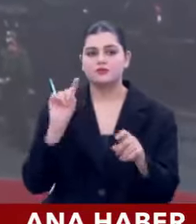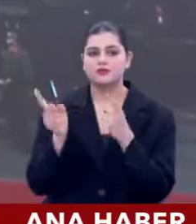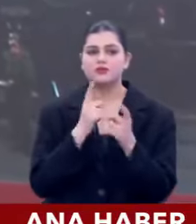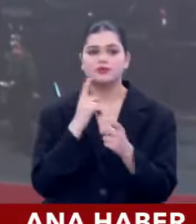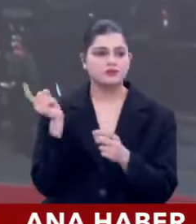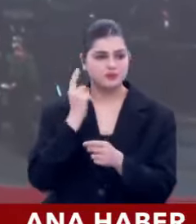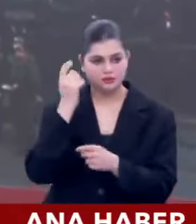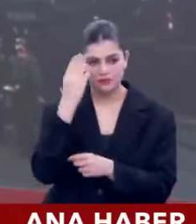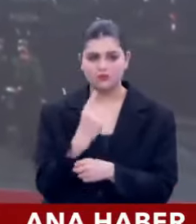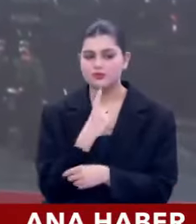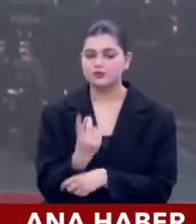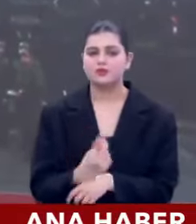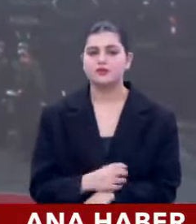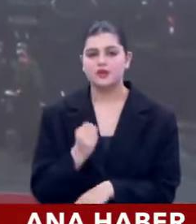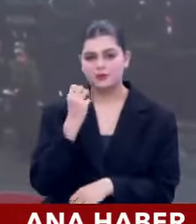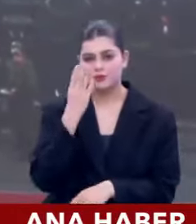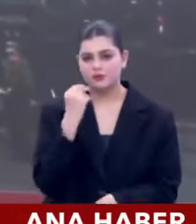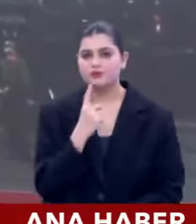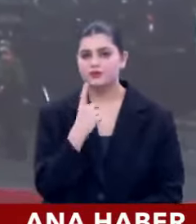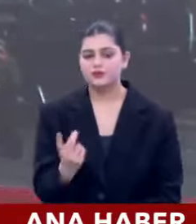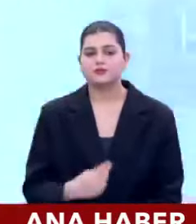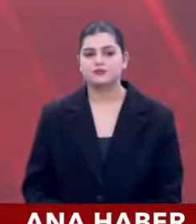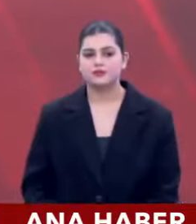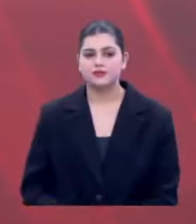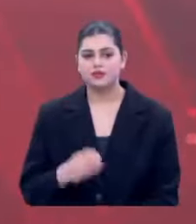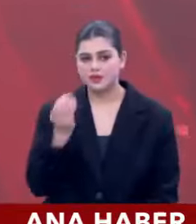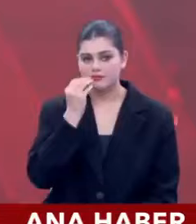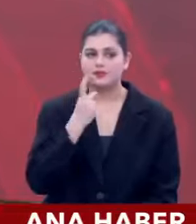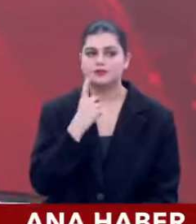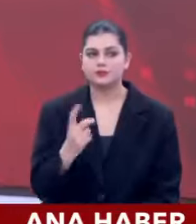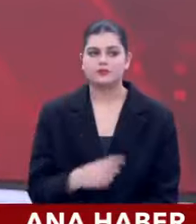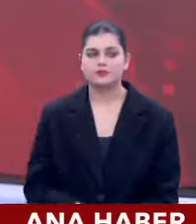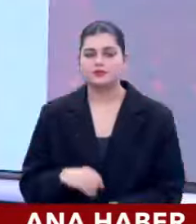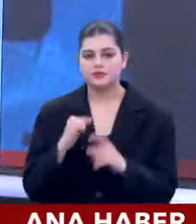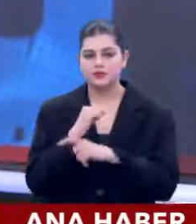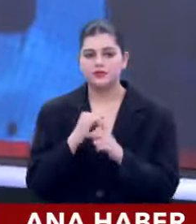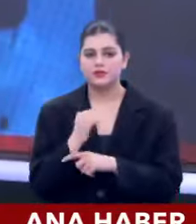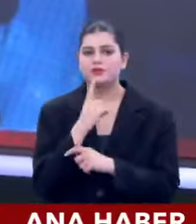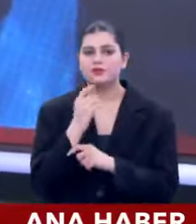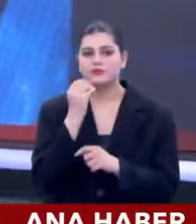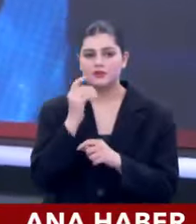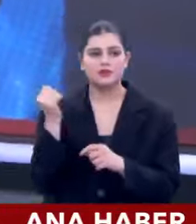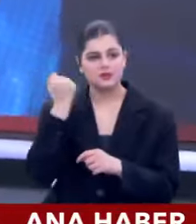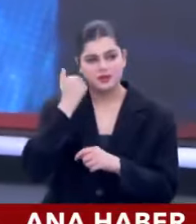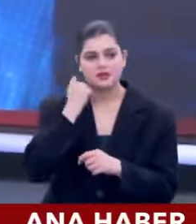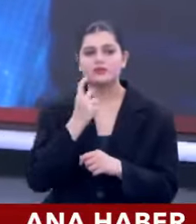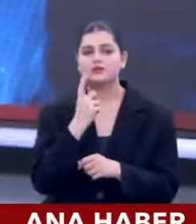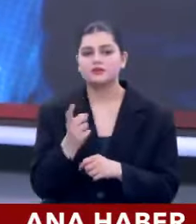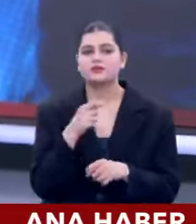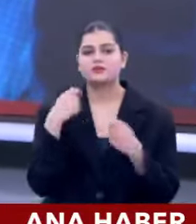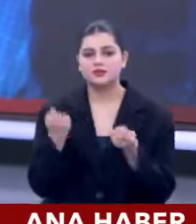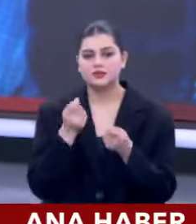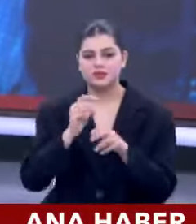magazine dönüşen haberleri oluverdi gıda Efendim terörü işte gıda sahtekarlığı